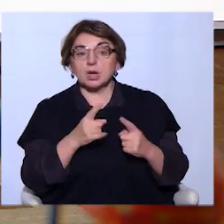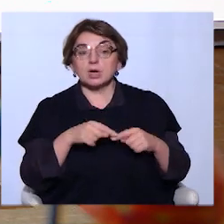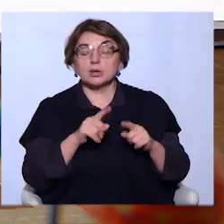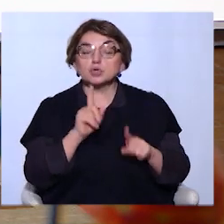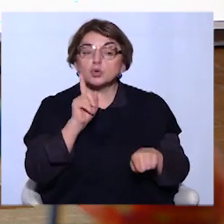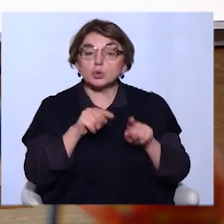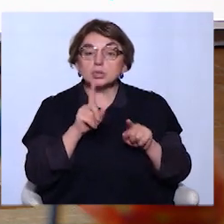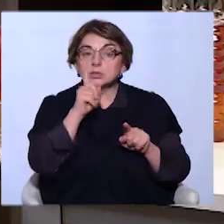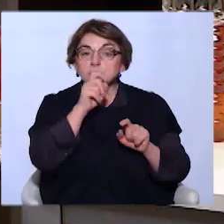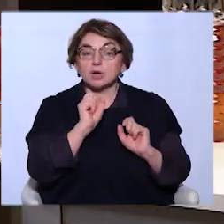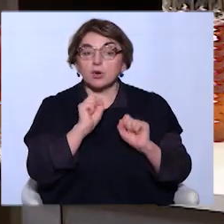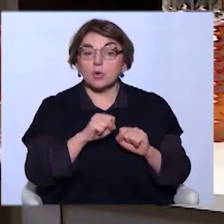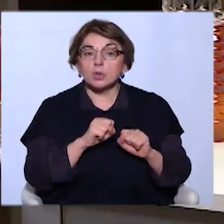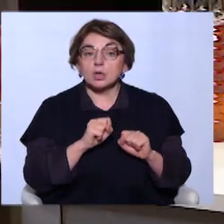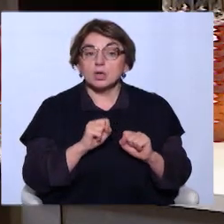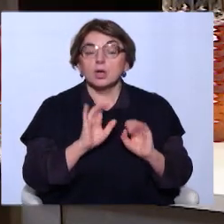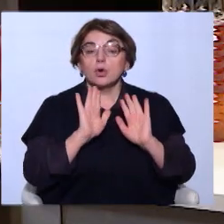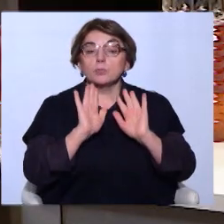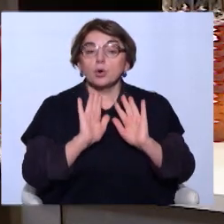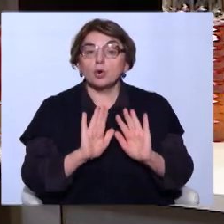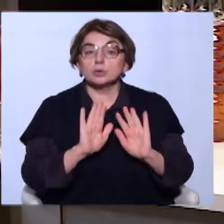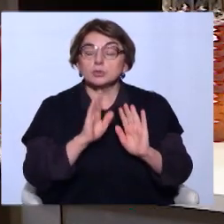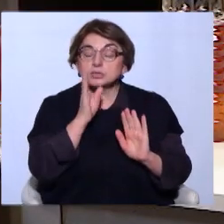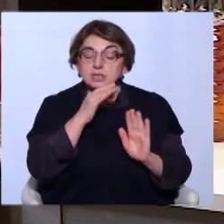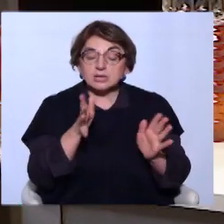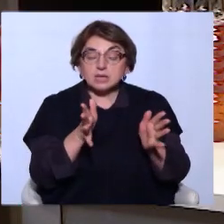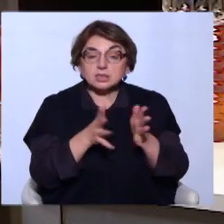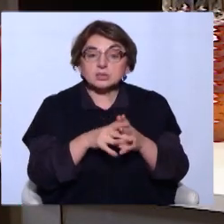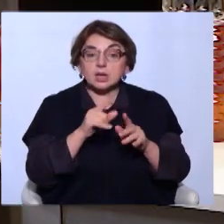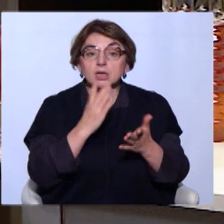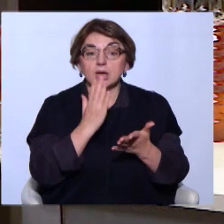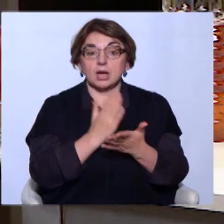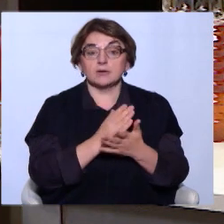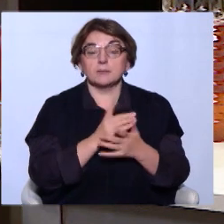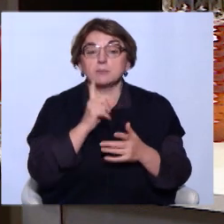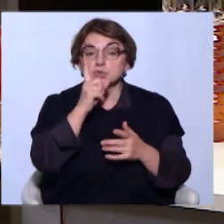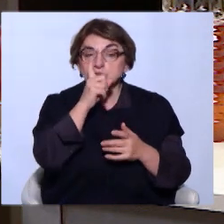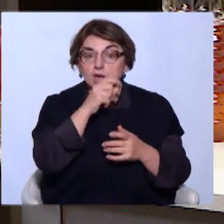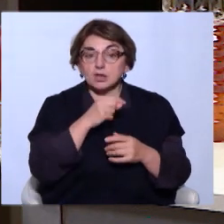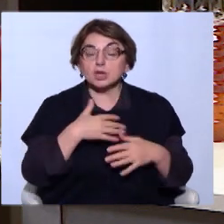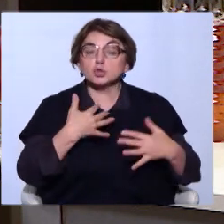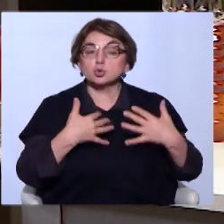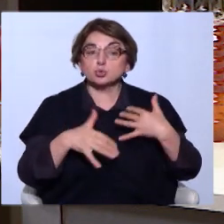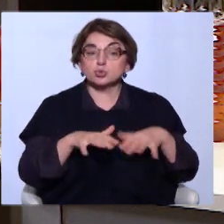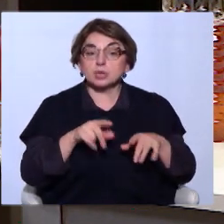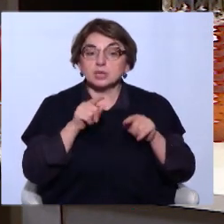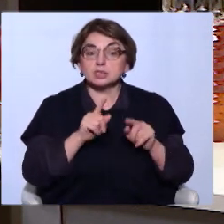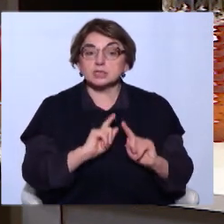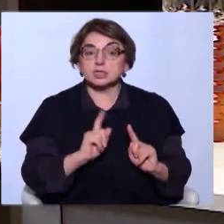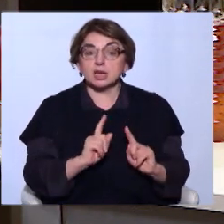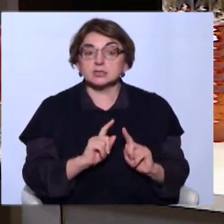ზოგიერთი მჟავა, მაგალითად მხოლოდ წყალხსნარების სახით არსებობს. მჟავები სუსტია ის,